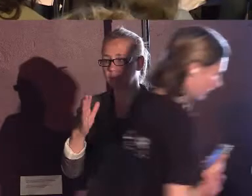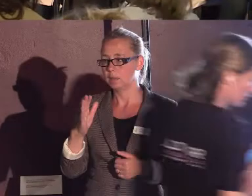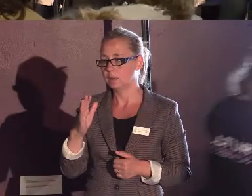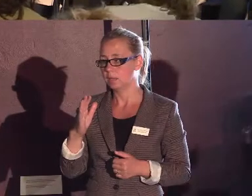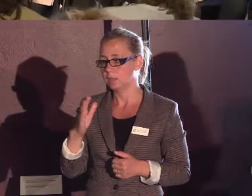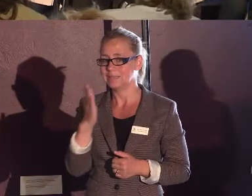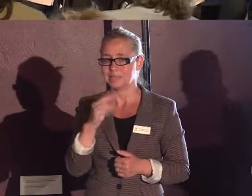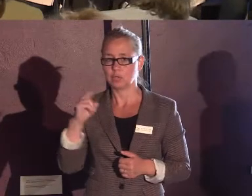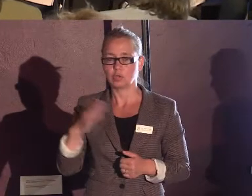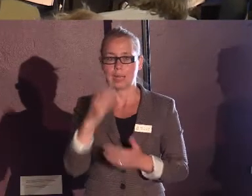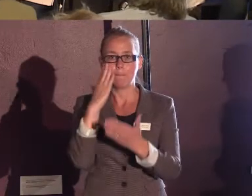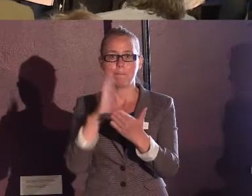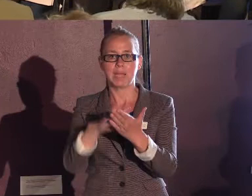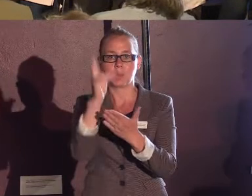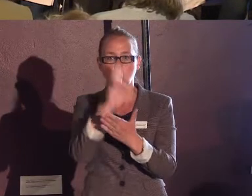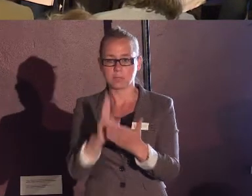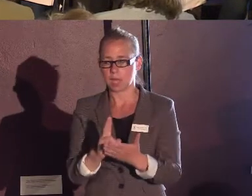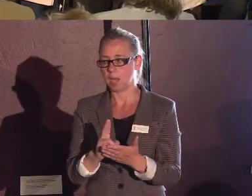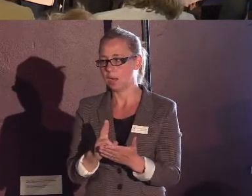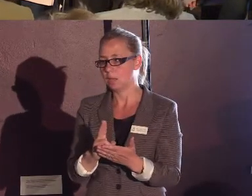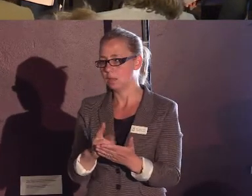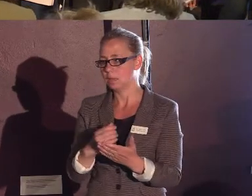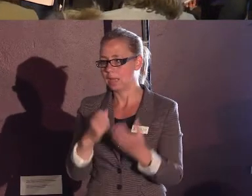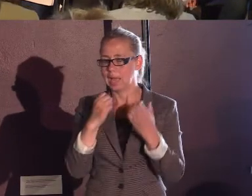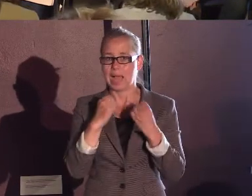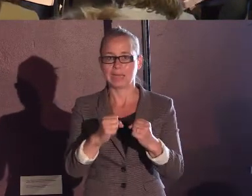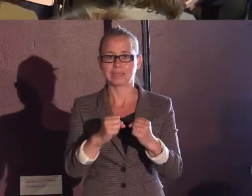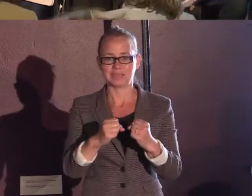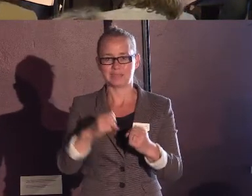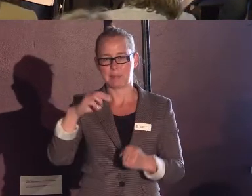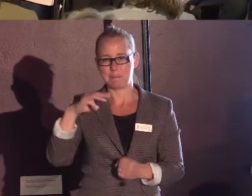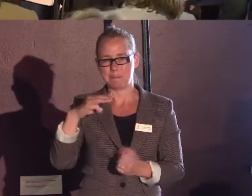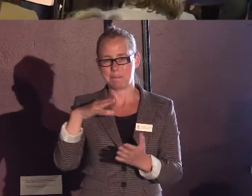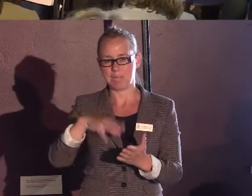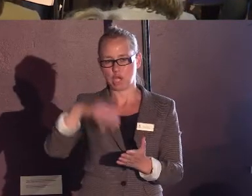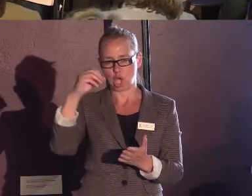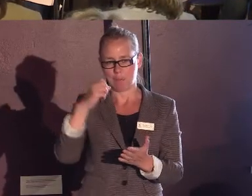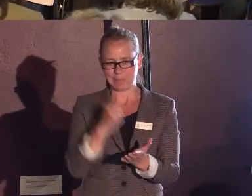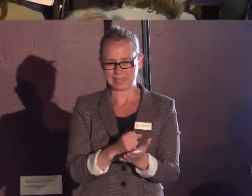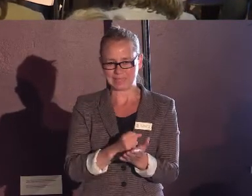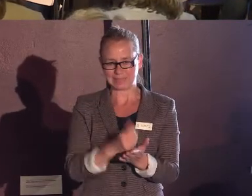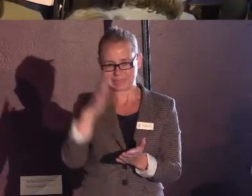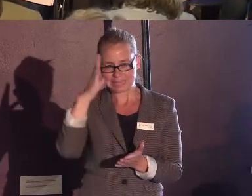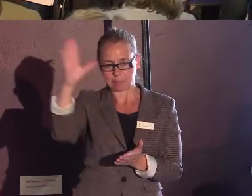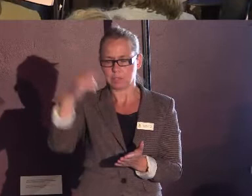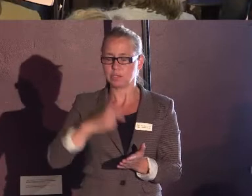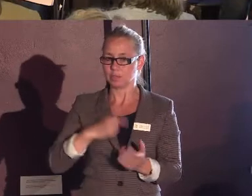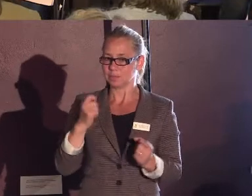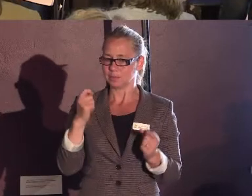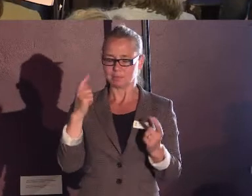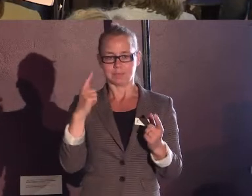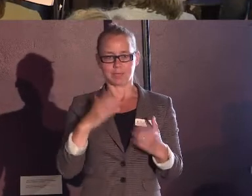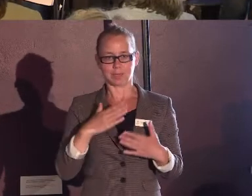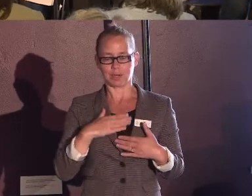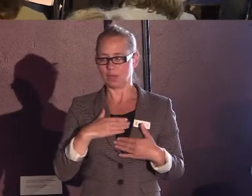Jenny Persson, att jag är bildkonstnär och aktiv i Miljöpartiet i Jämtland. Jag blir lite uppiggad att höra